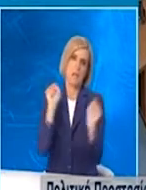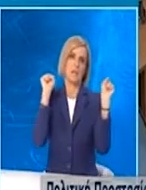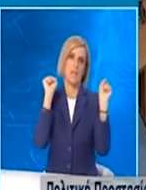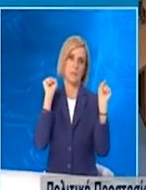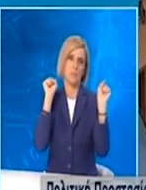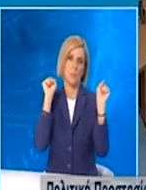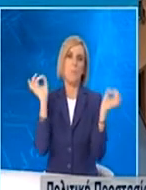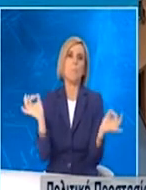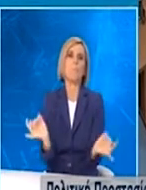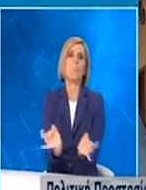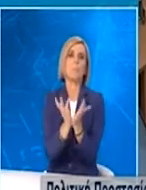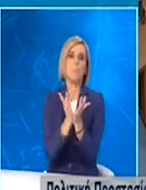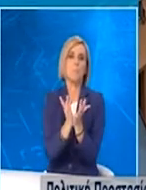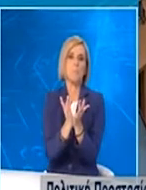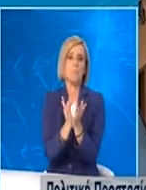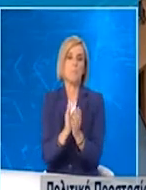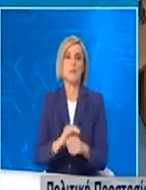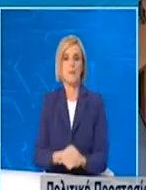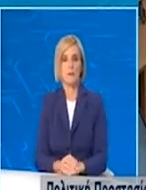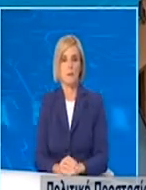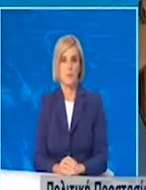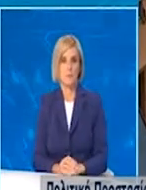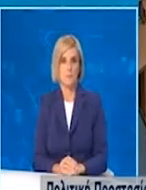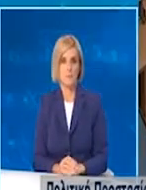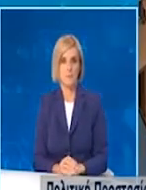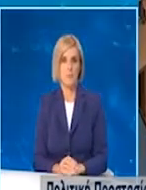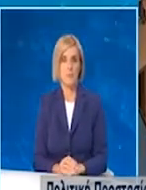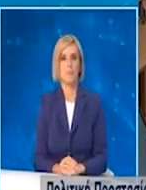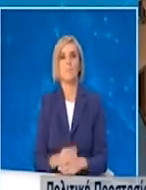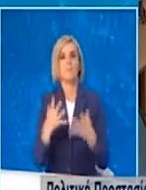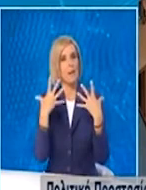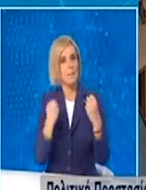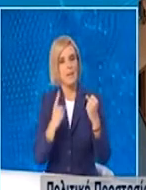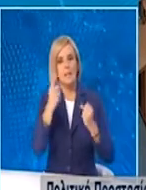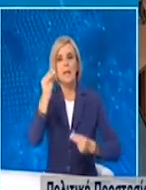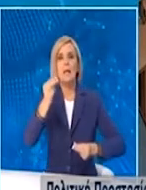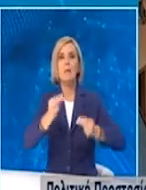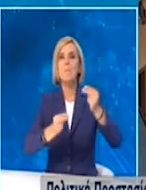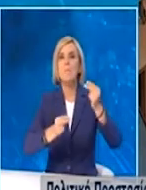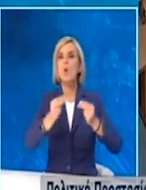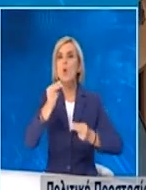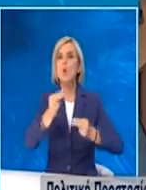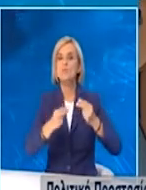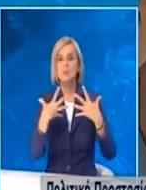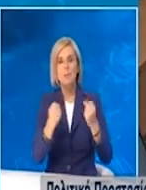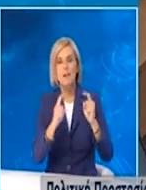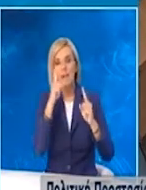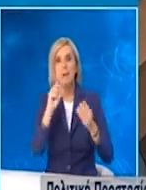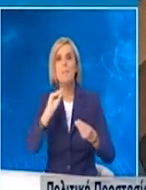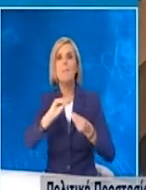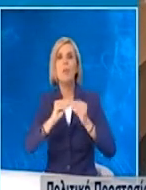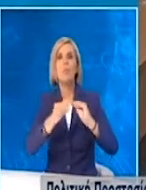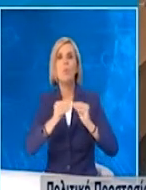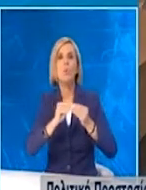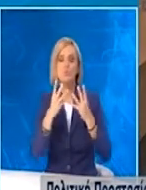για γενικό lockdown ξανά, ενώ θεώρησε ότι δύσκολα θα προχωρήσουν τοπικά lockdown, ωστόσο όπου χρειαστεί θα